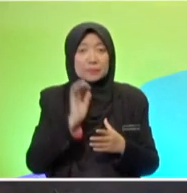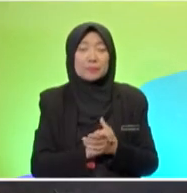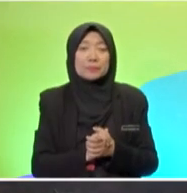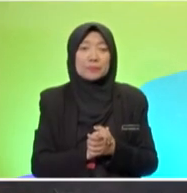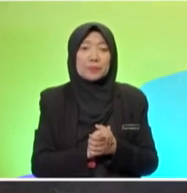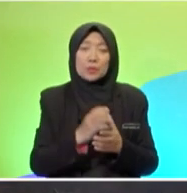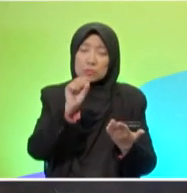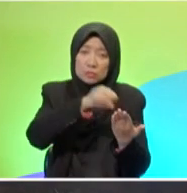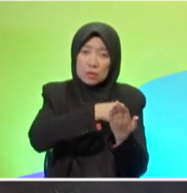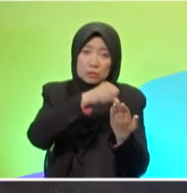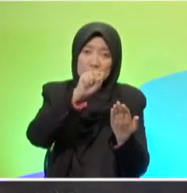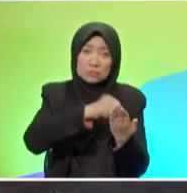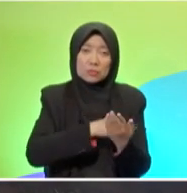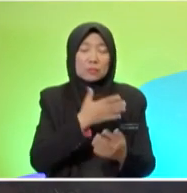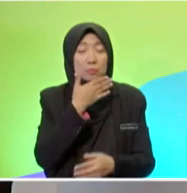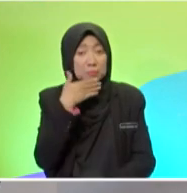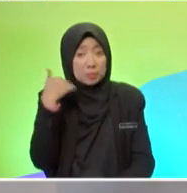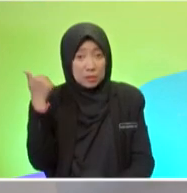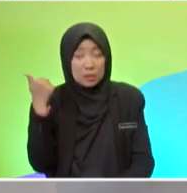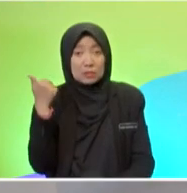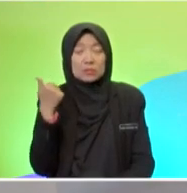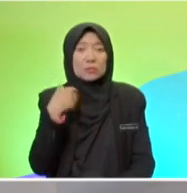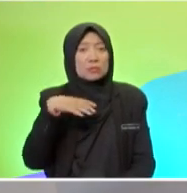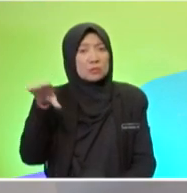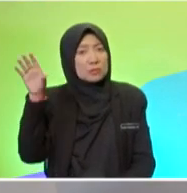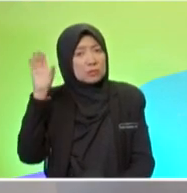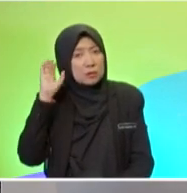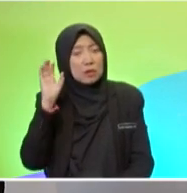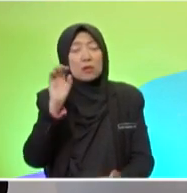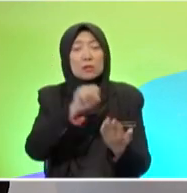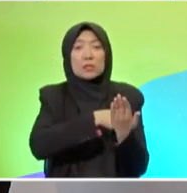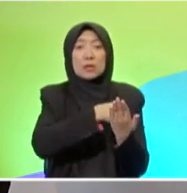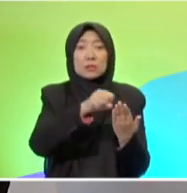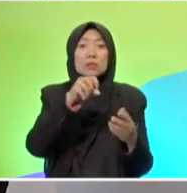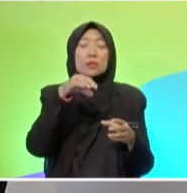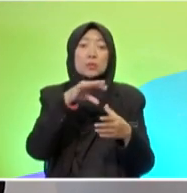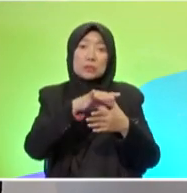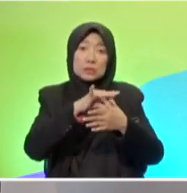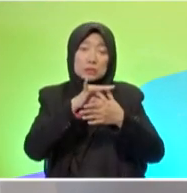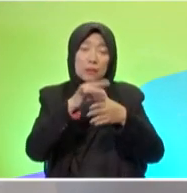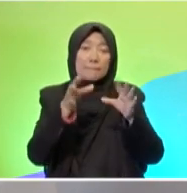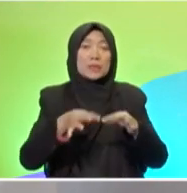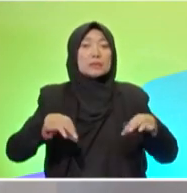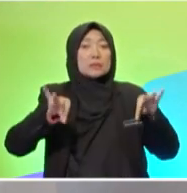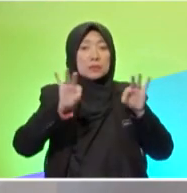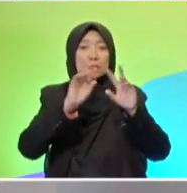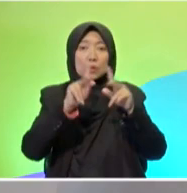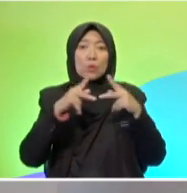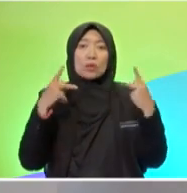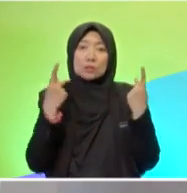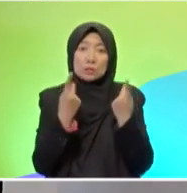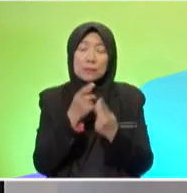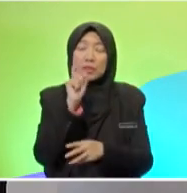penuh semangat itu tadi kita dengar saja dia kita tahu isi dia betapa pentingnya keluarga ini perlu